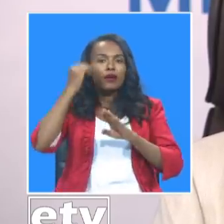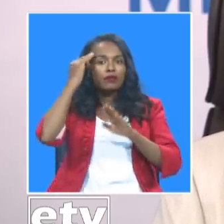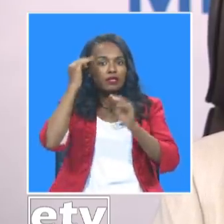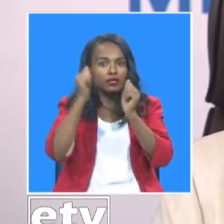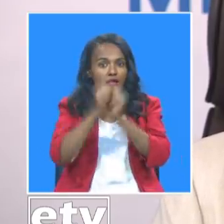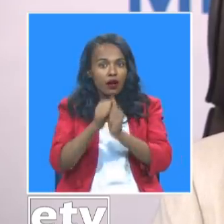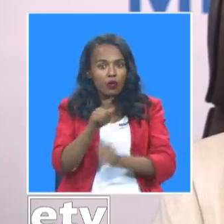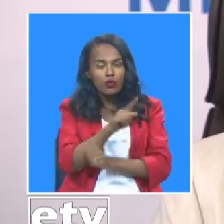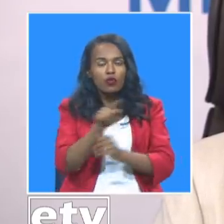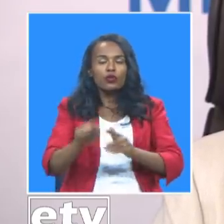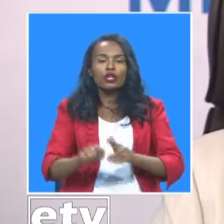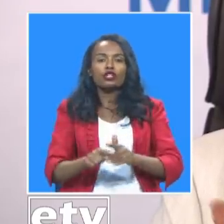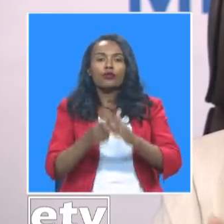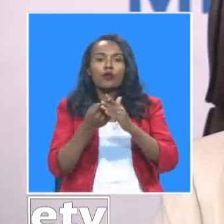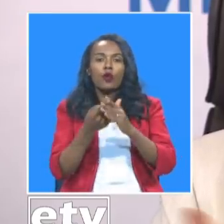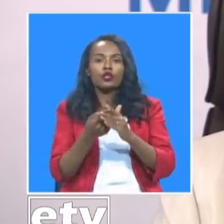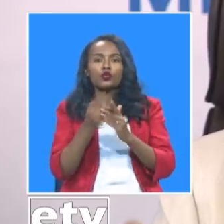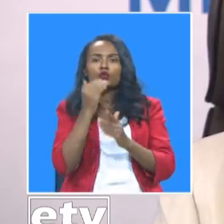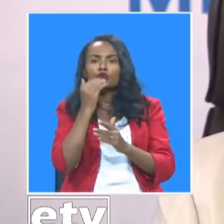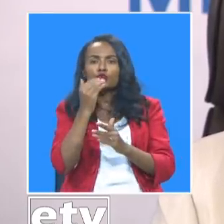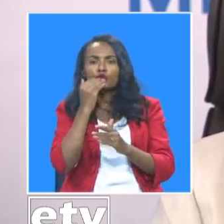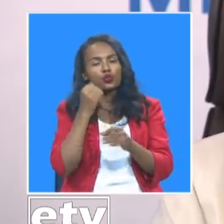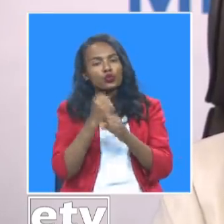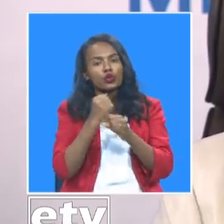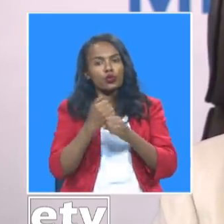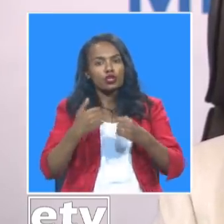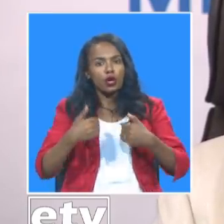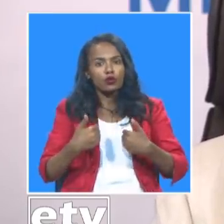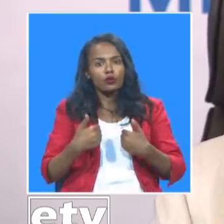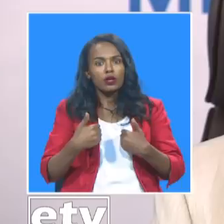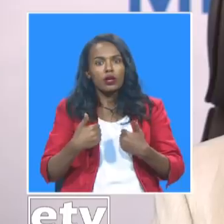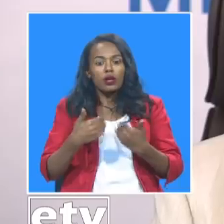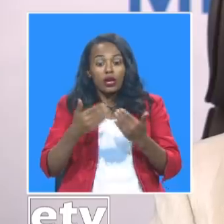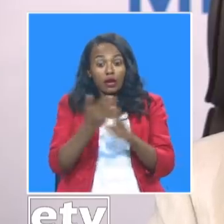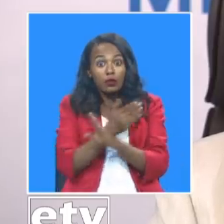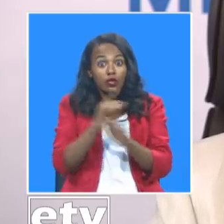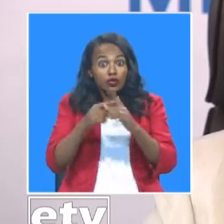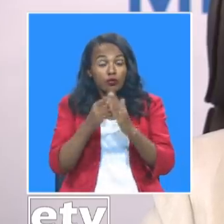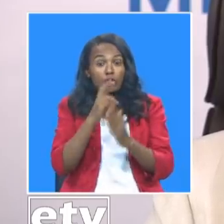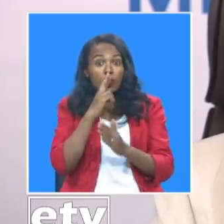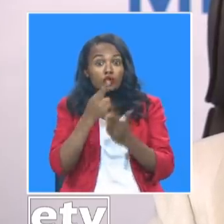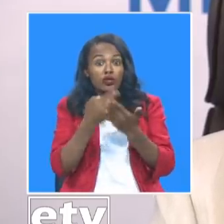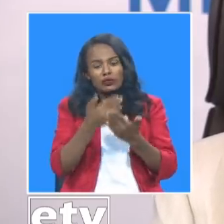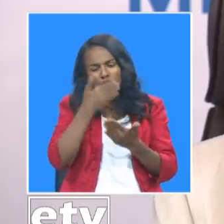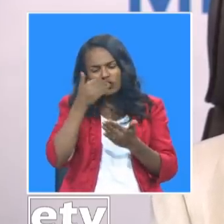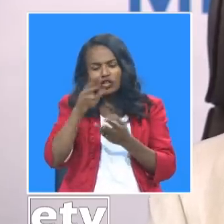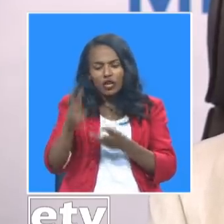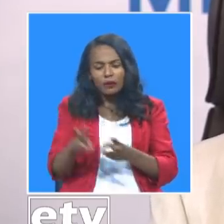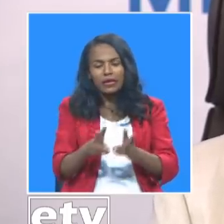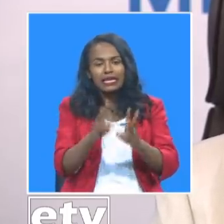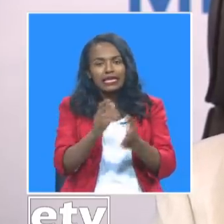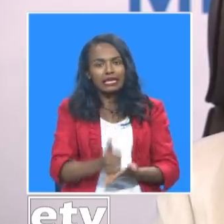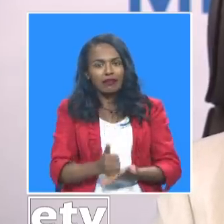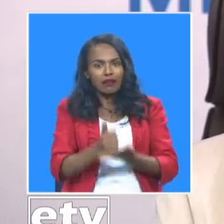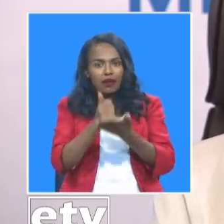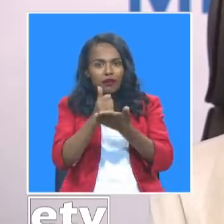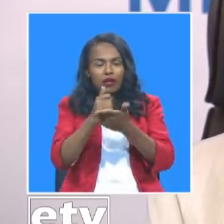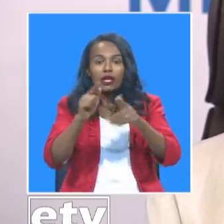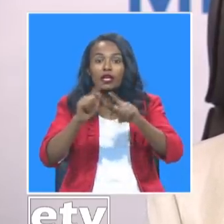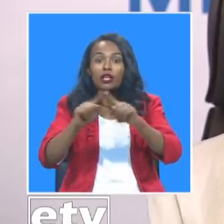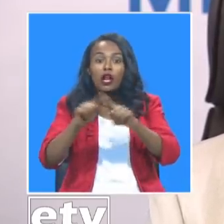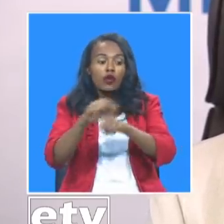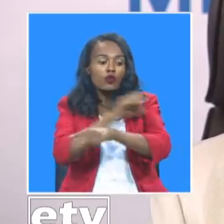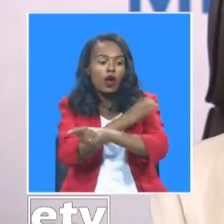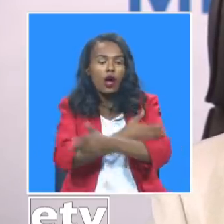ተነጋግረው የጀመሯቸው ጥሩ ጥሩ ስራዎች አሉ። ኦልሬዲ የተጀመሩ ስራዎች ናቸው። እነዚህ በተሻለ መንገድ እየተደገፈ የተለያዩ